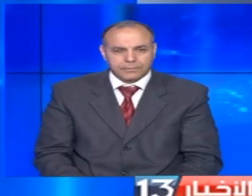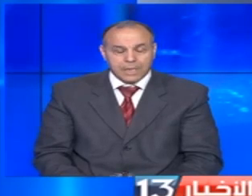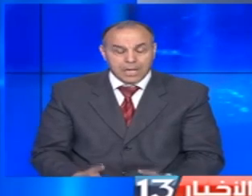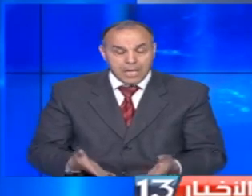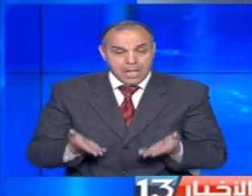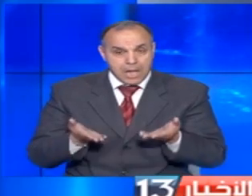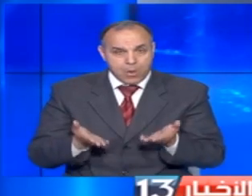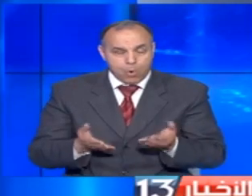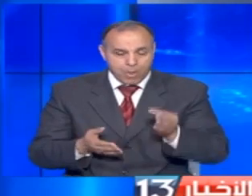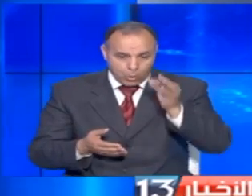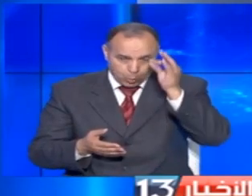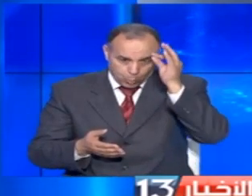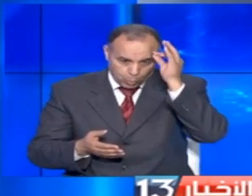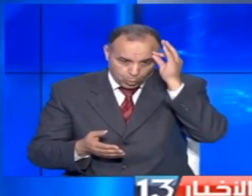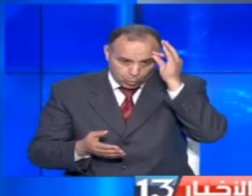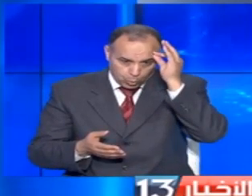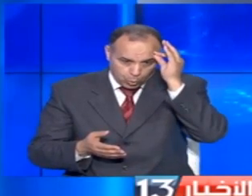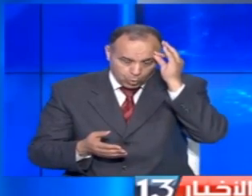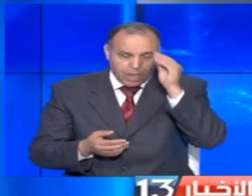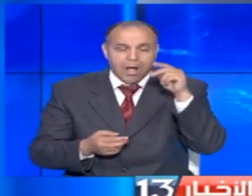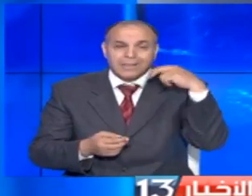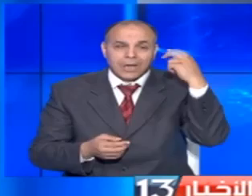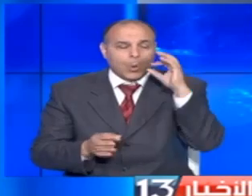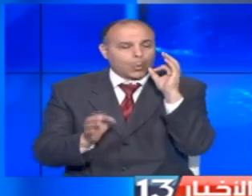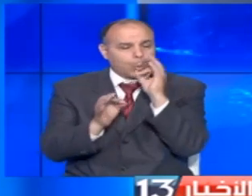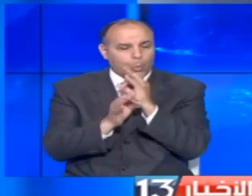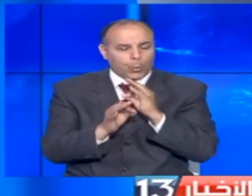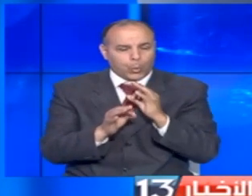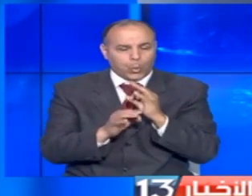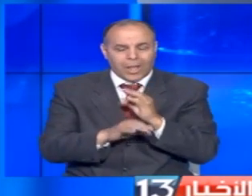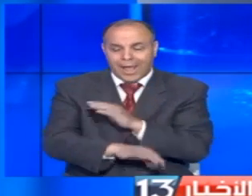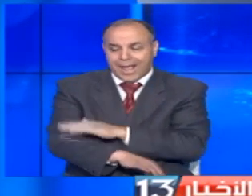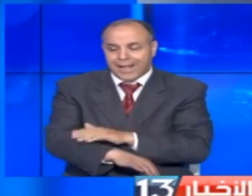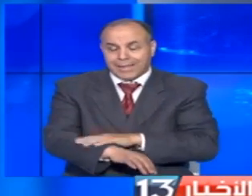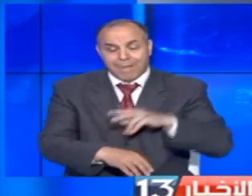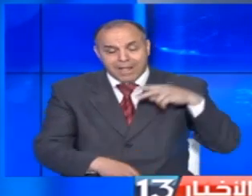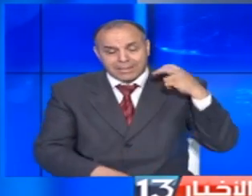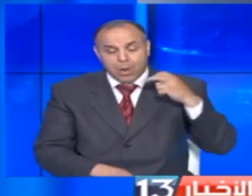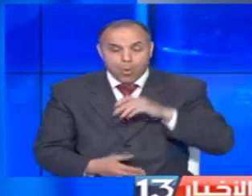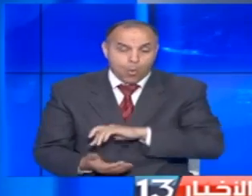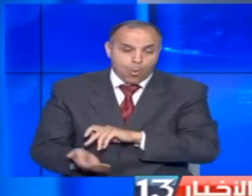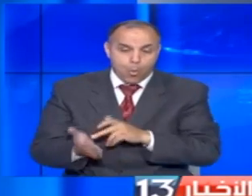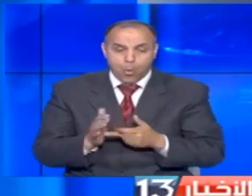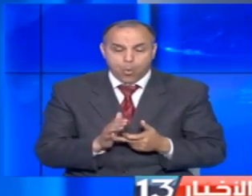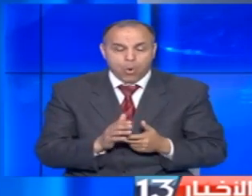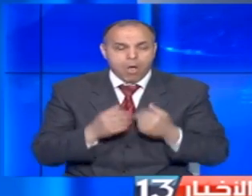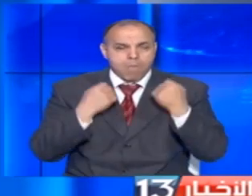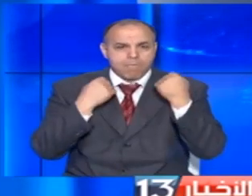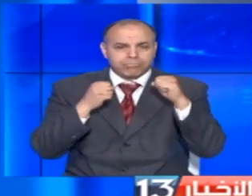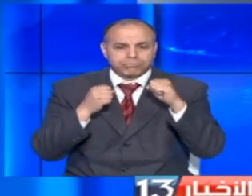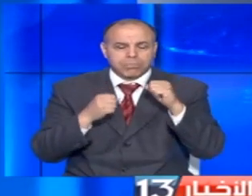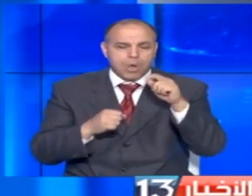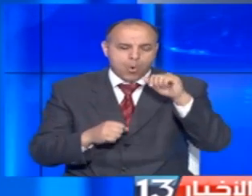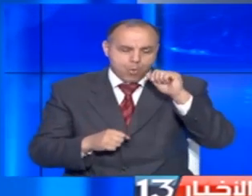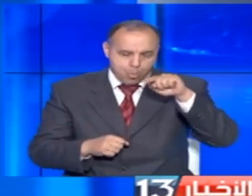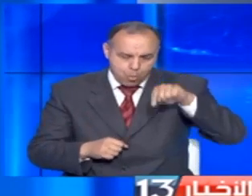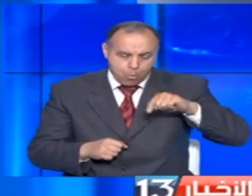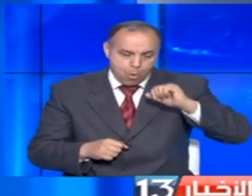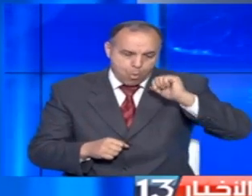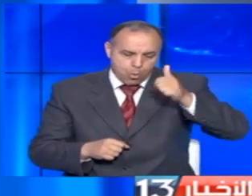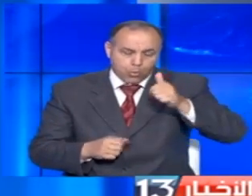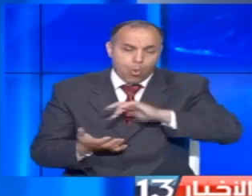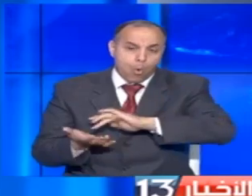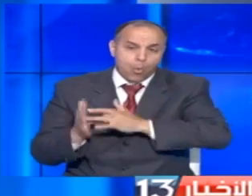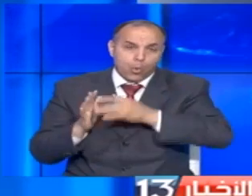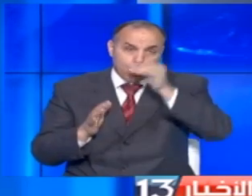اليوم تونس بلا قطارات حيث دخل اعوان السكك الحديديه في اضراب اليوم وغدا في كافه